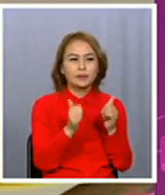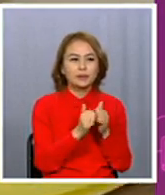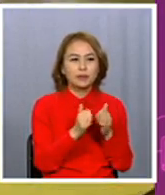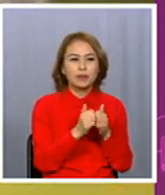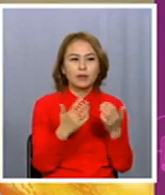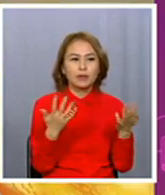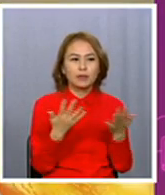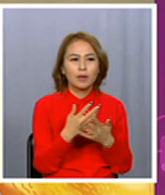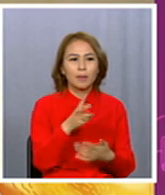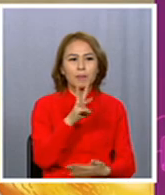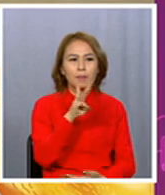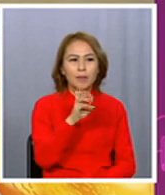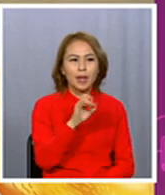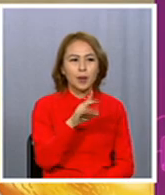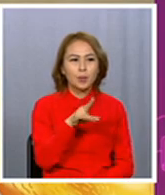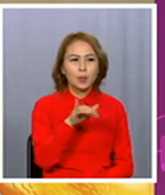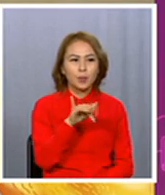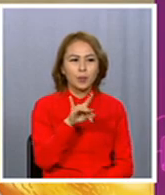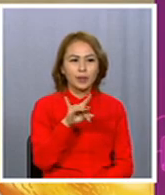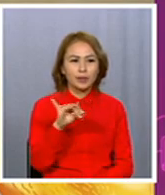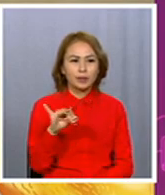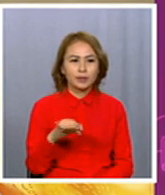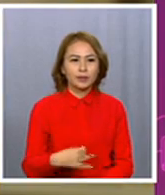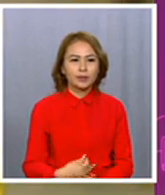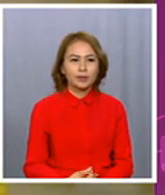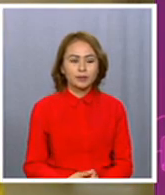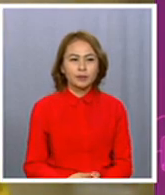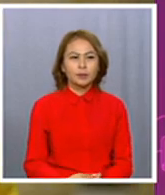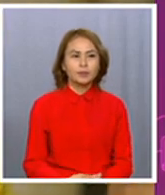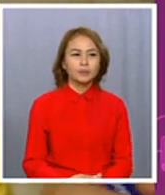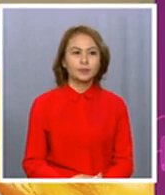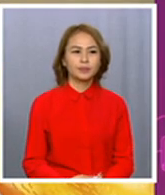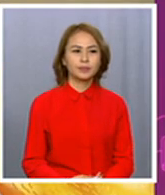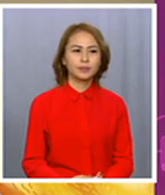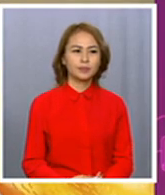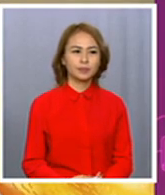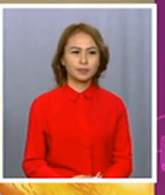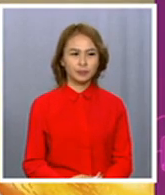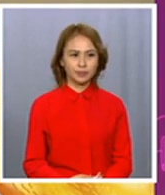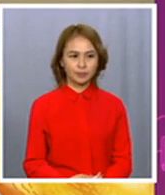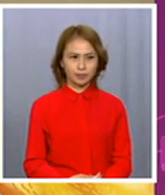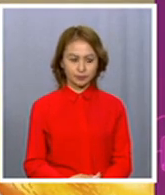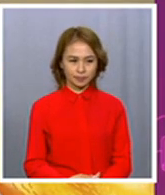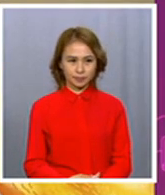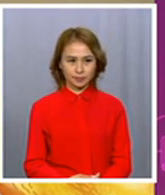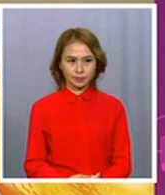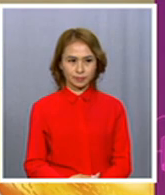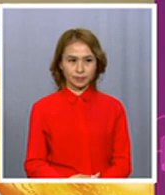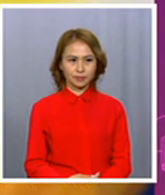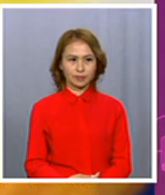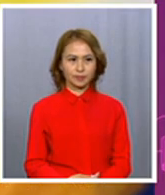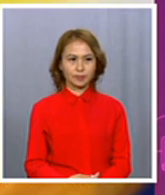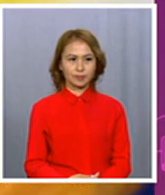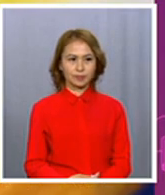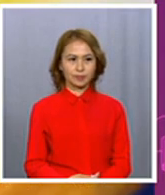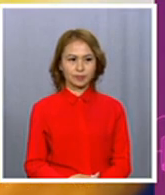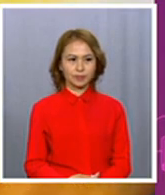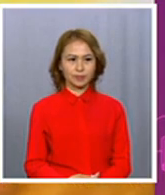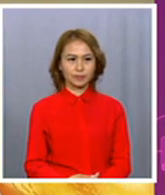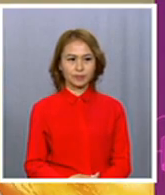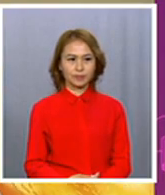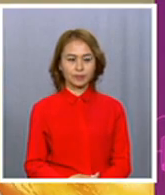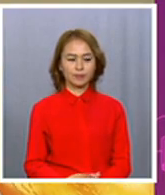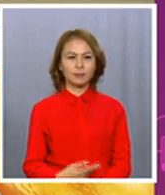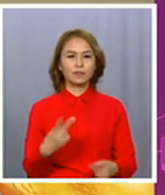Бұл Меркурий. Меркурийді орналастыра ғой. Одан кейін қандай ғаламшар? Сіз айтқандай